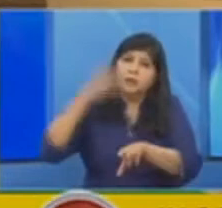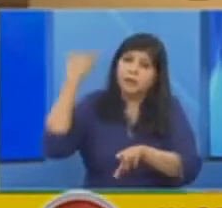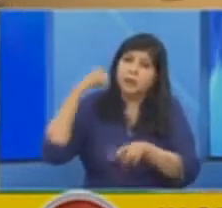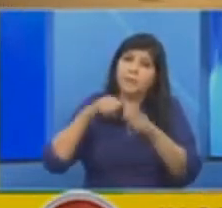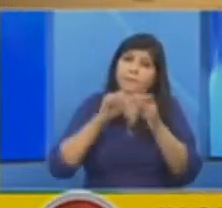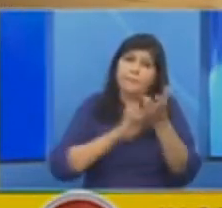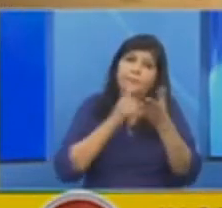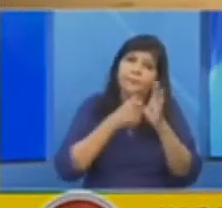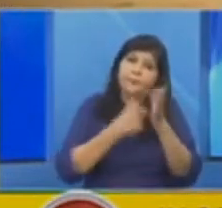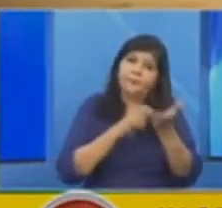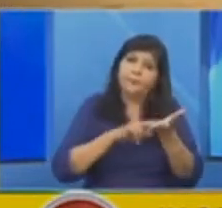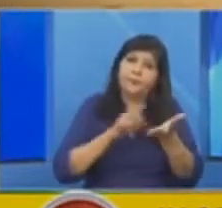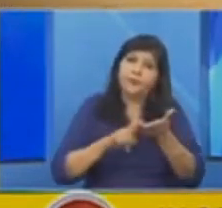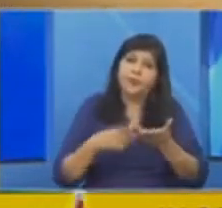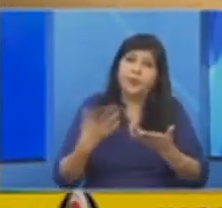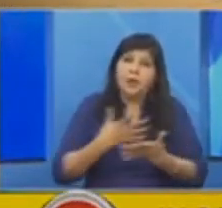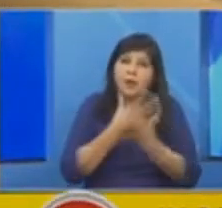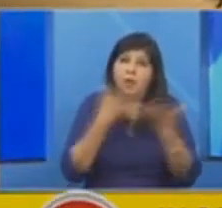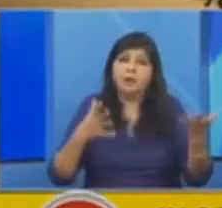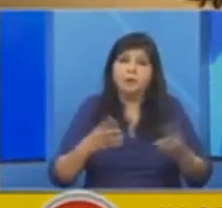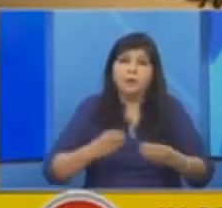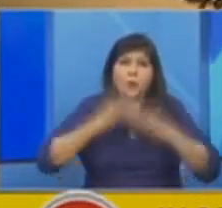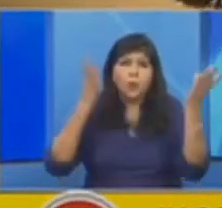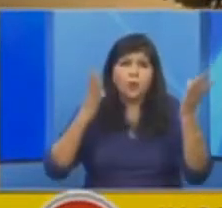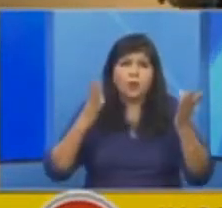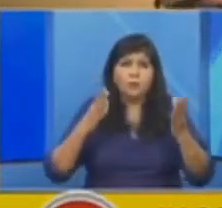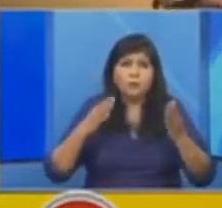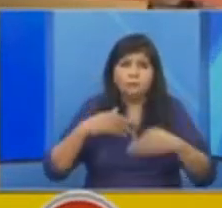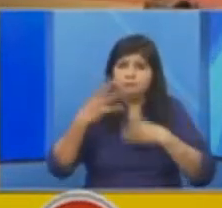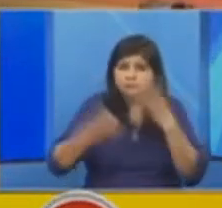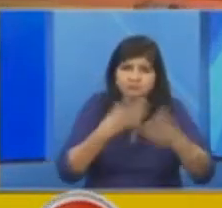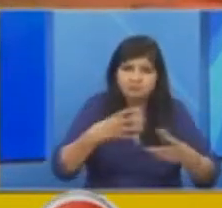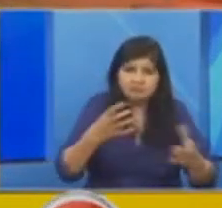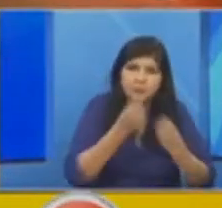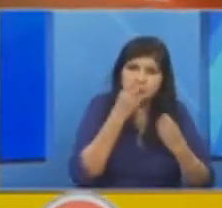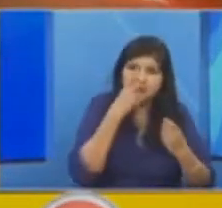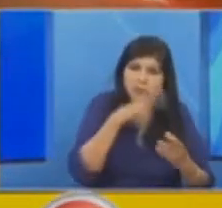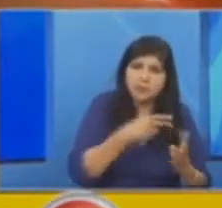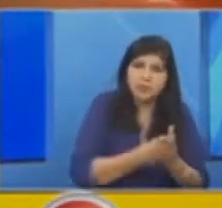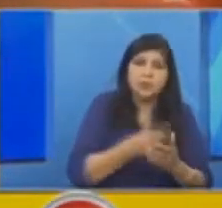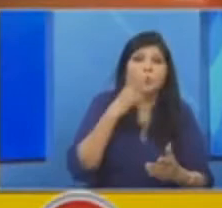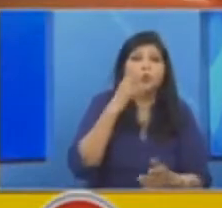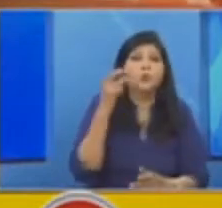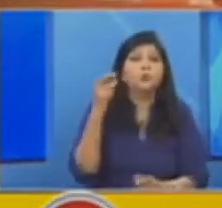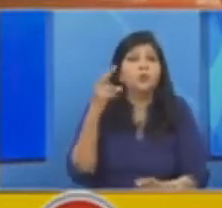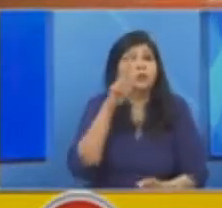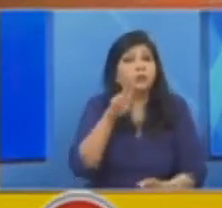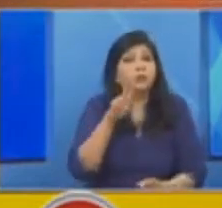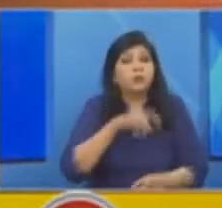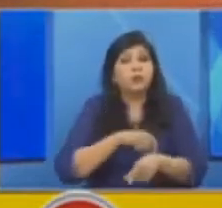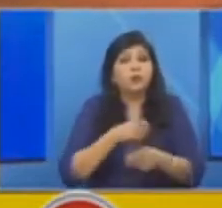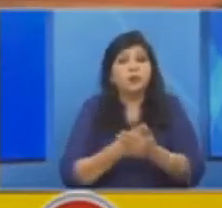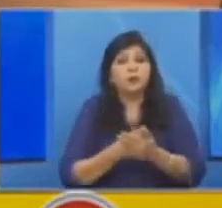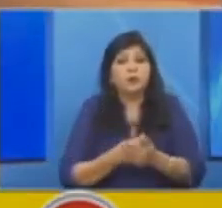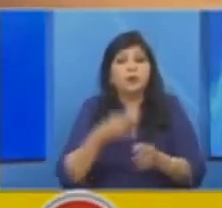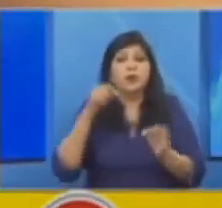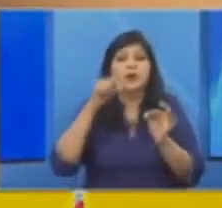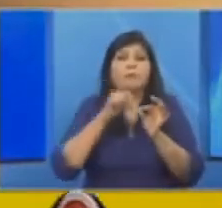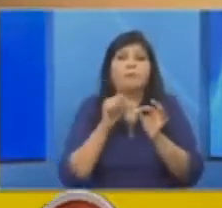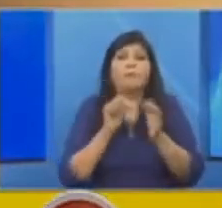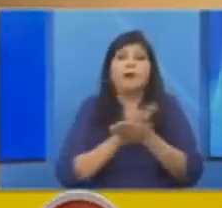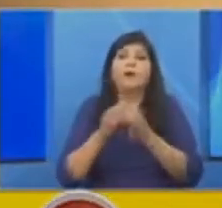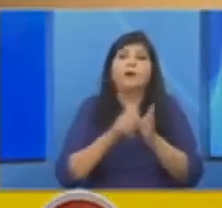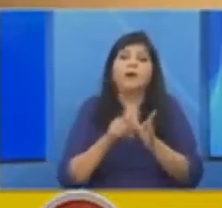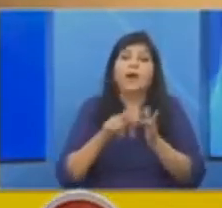रास्ते में बड़ी मात्रा में गोला बारुत खोज निकाला था 2002 में भावना ने